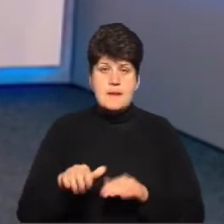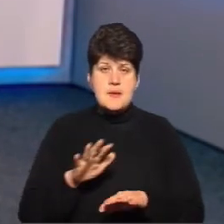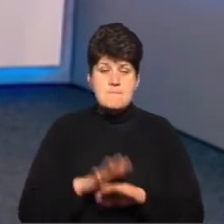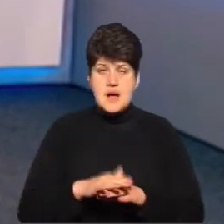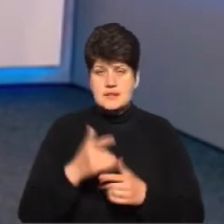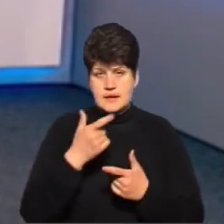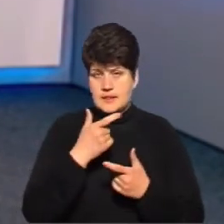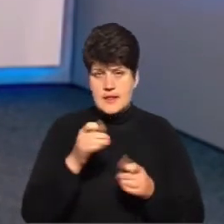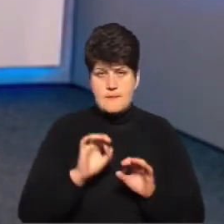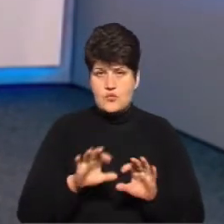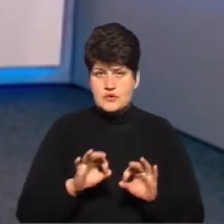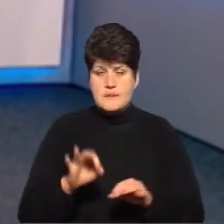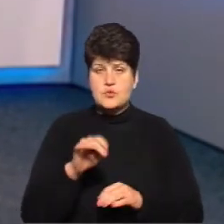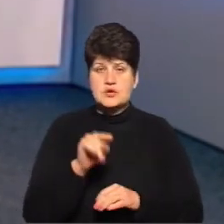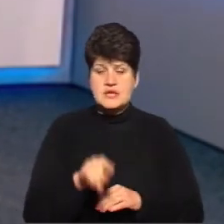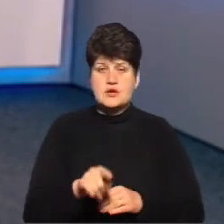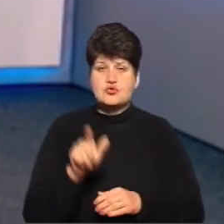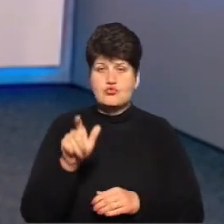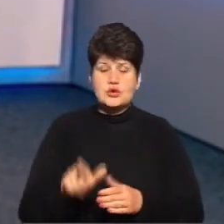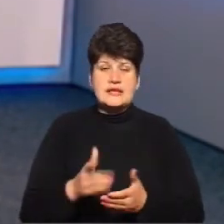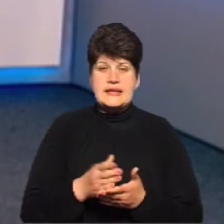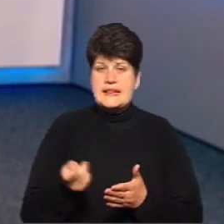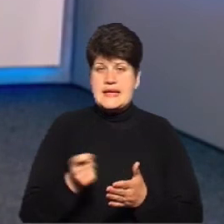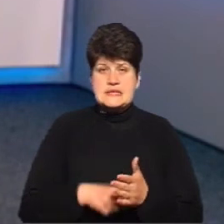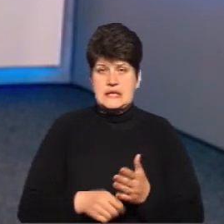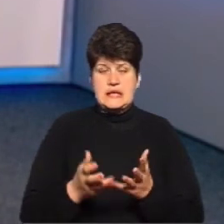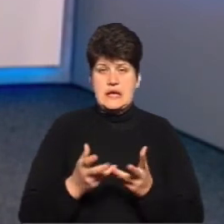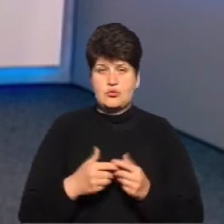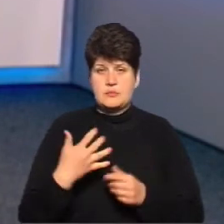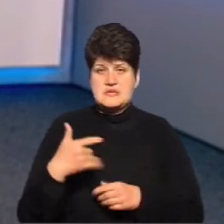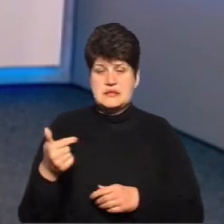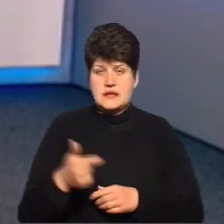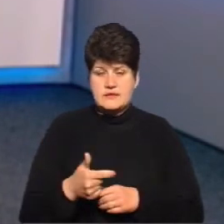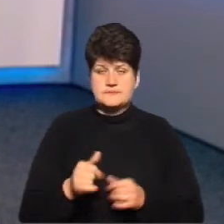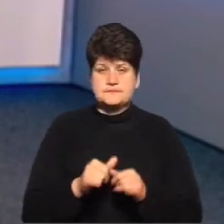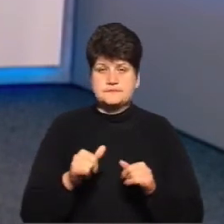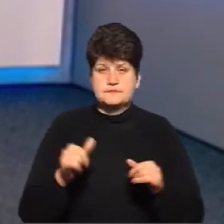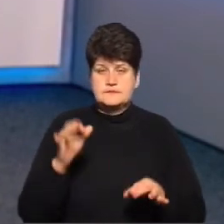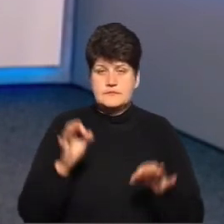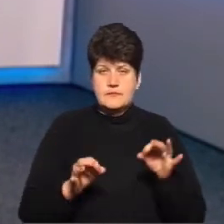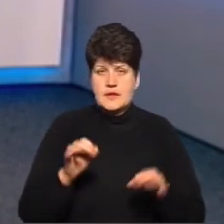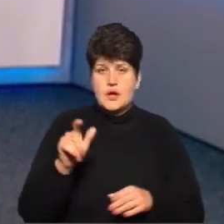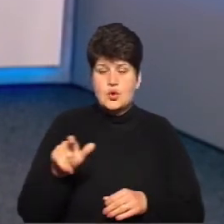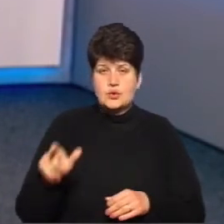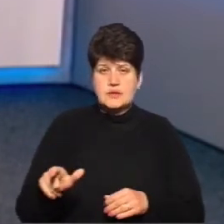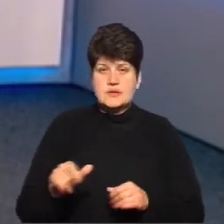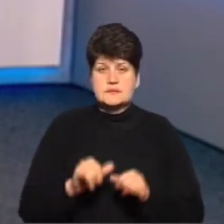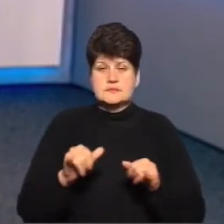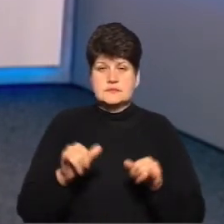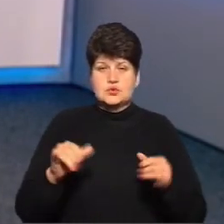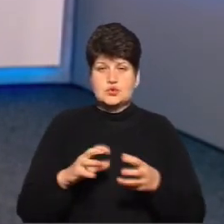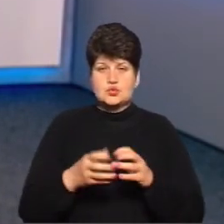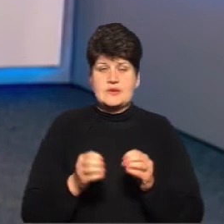про те, що в людини є незакритий рахунок там 50 гривень, в результаті ростуть відсотки і людині набігає якась сума там за 10